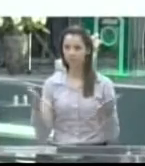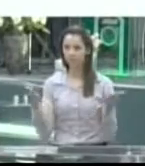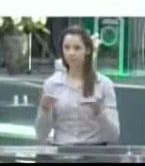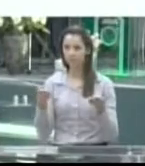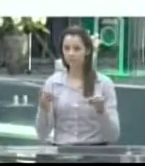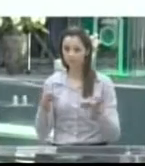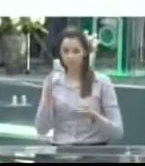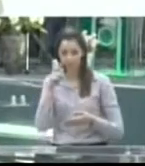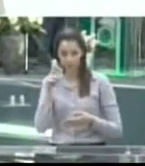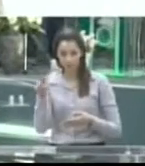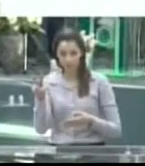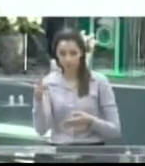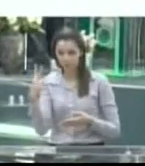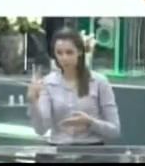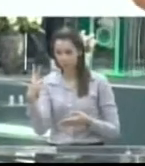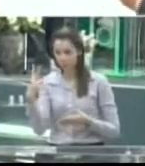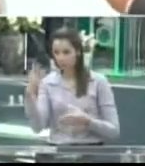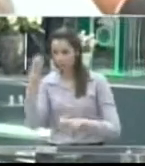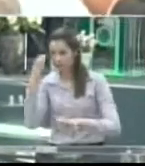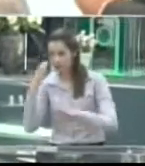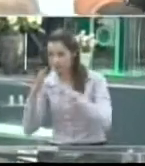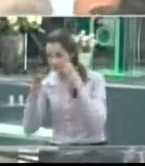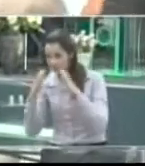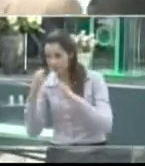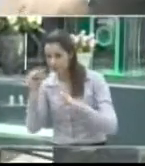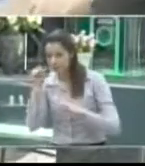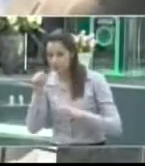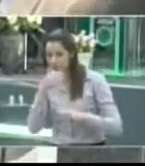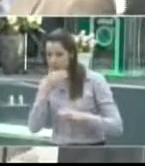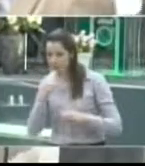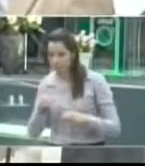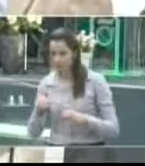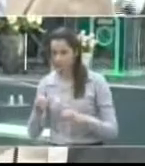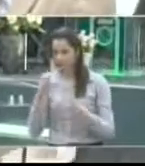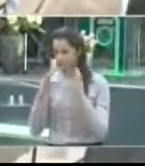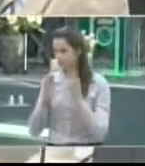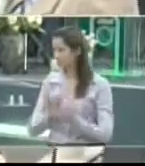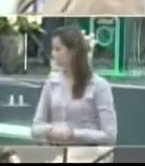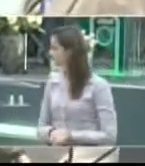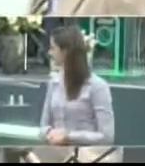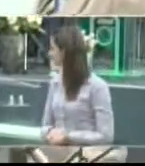então, os dois casais louvando o Senhor.